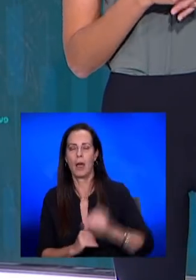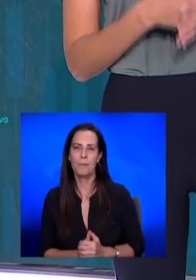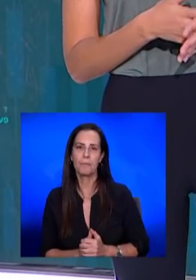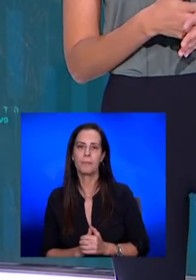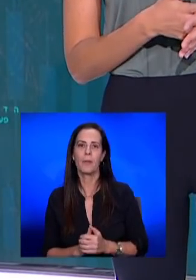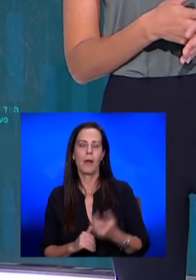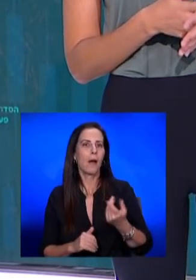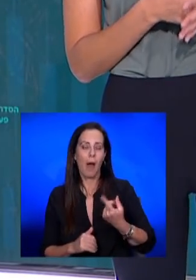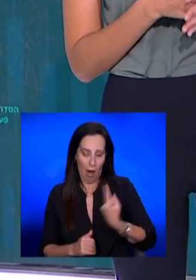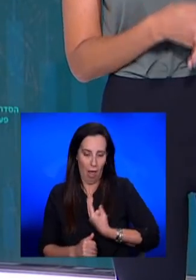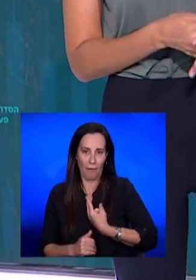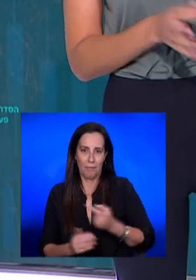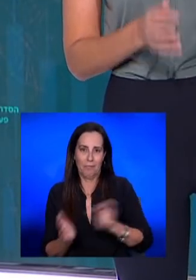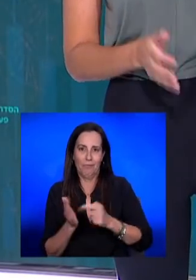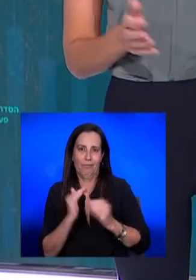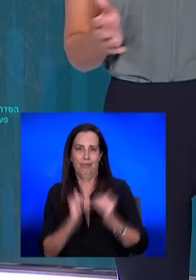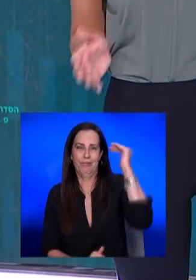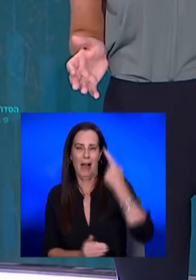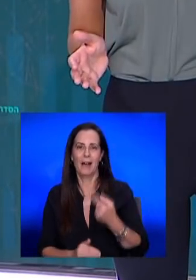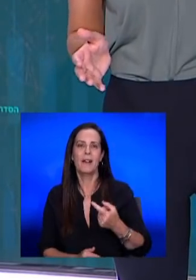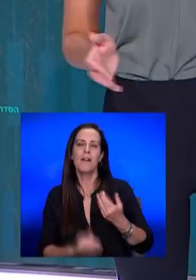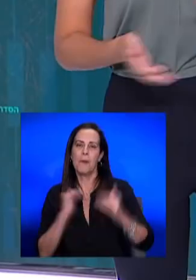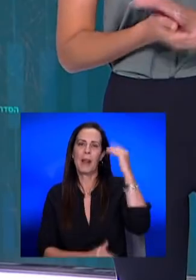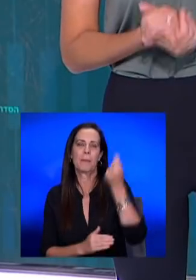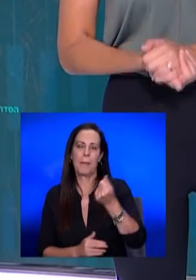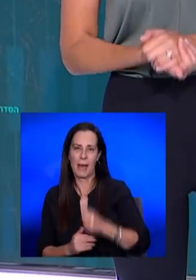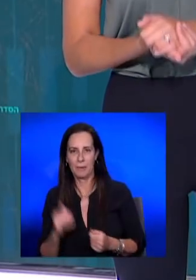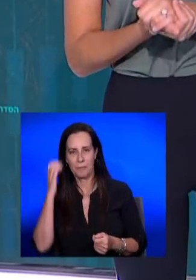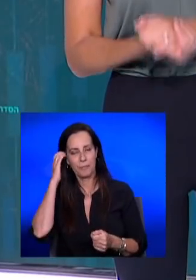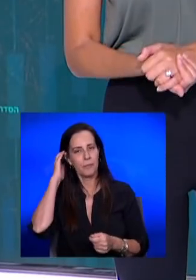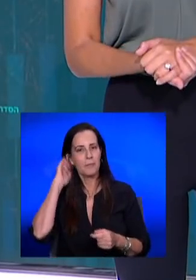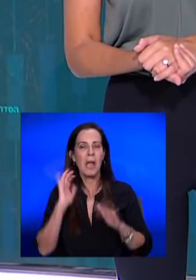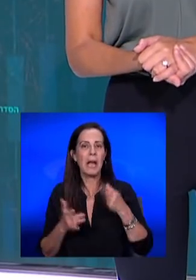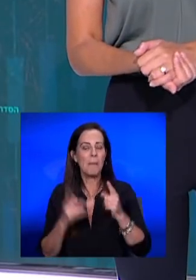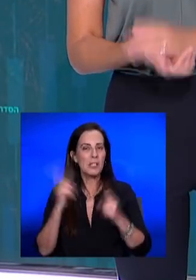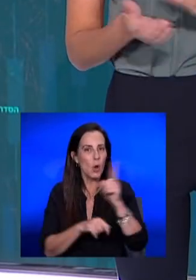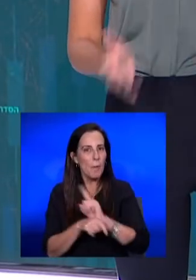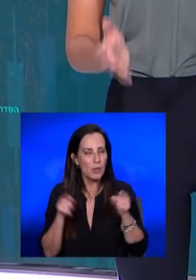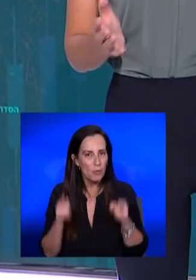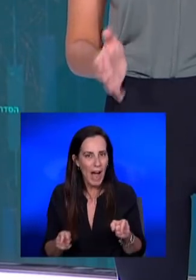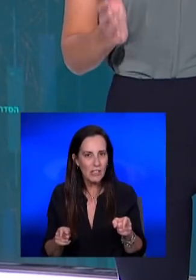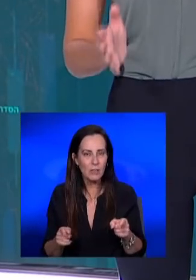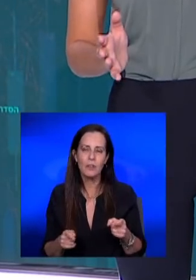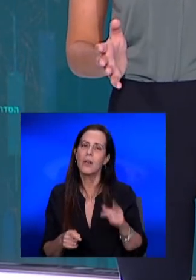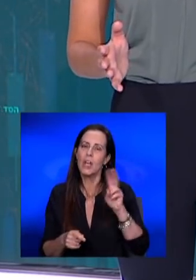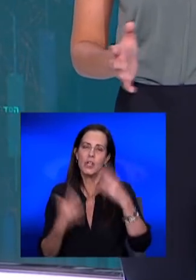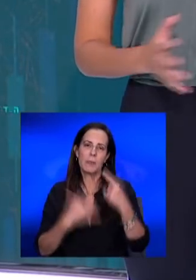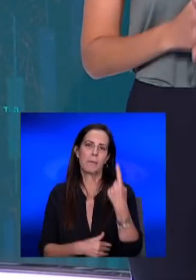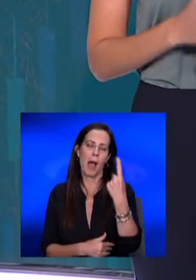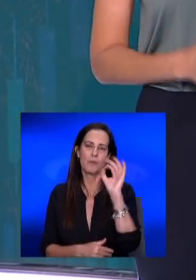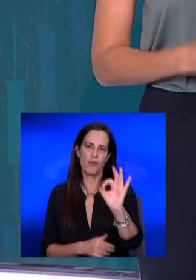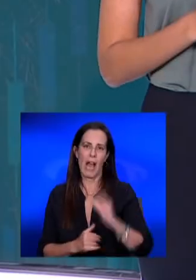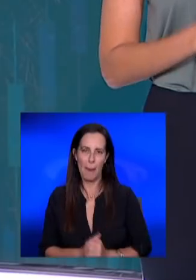מקפיצים בעצמנו את הביקוש ביחס להיצע ומעלים את המחירים. עד כמה זה קורה בתקופה הזאת? יש לי מספר אחד בשבילכם.